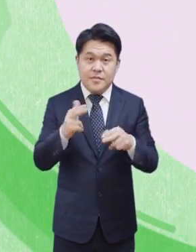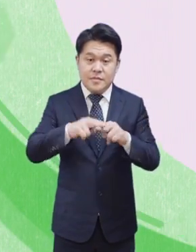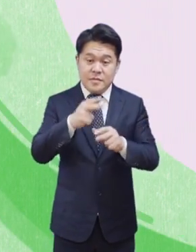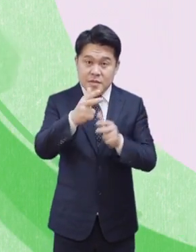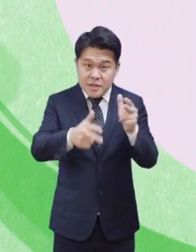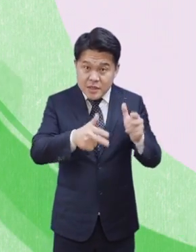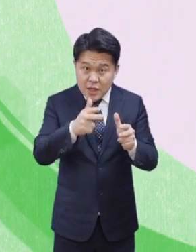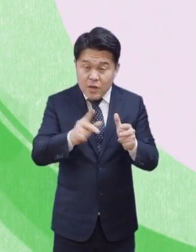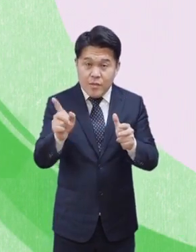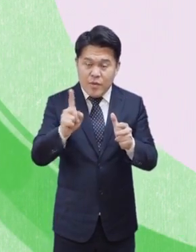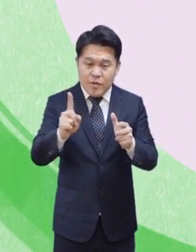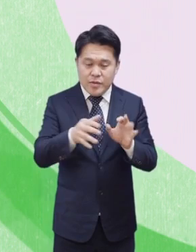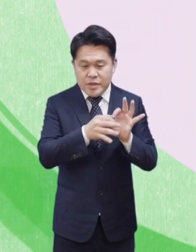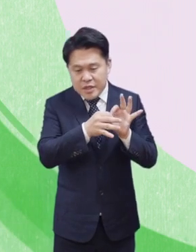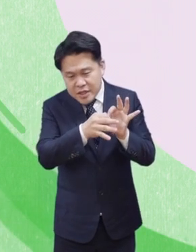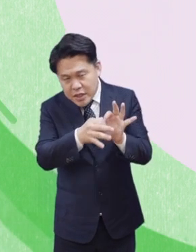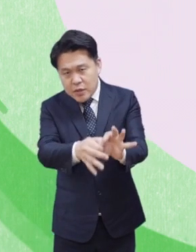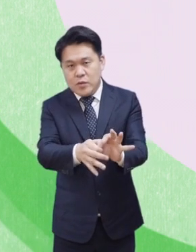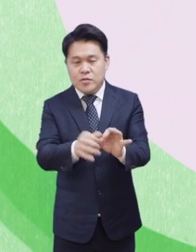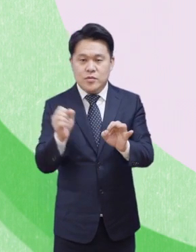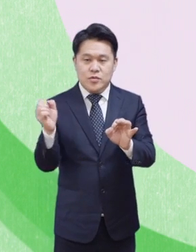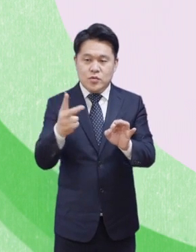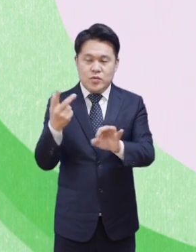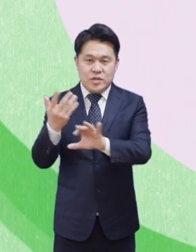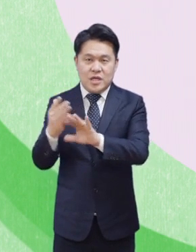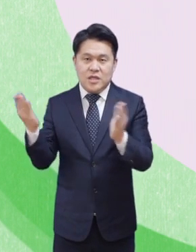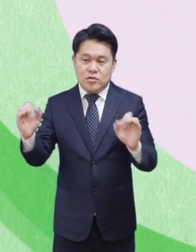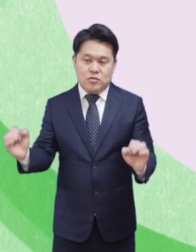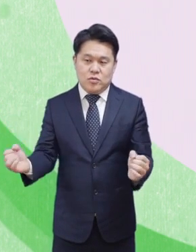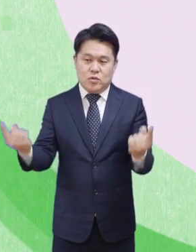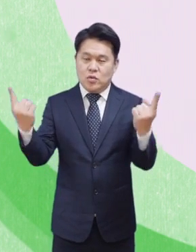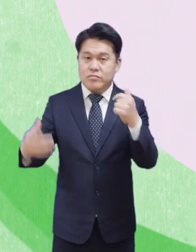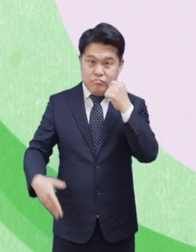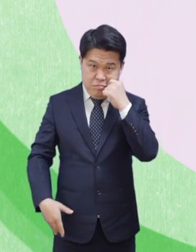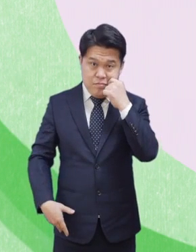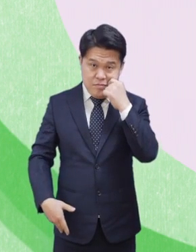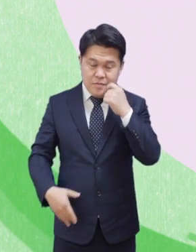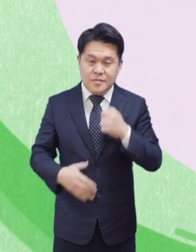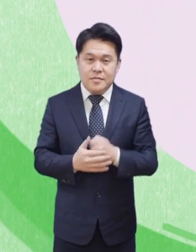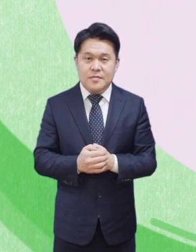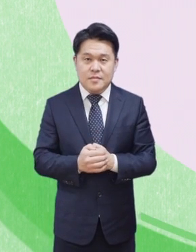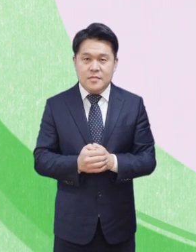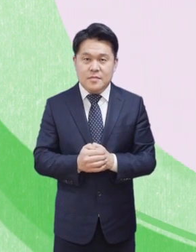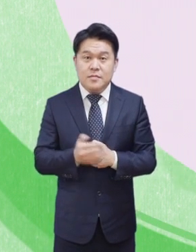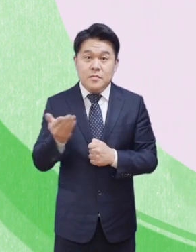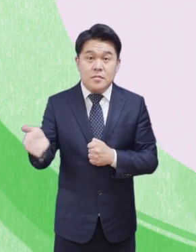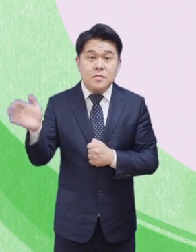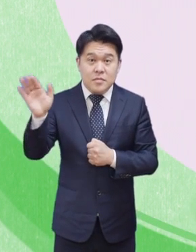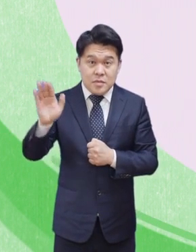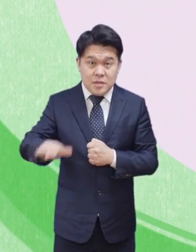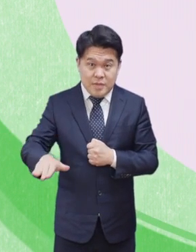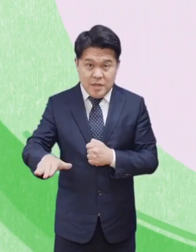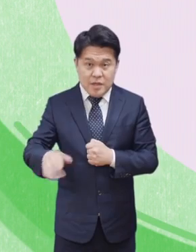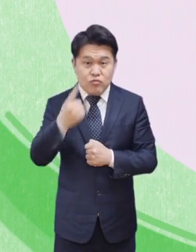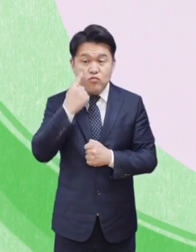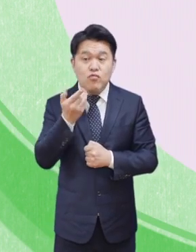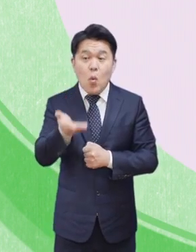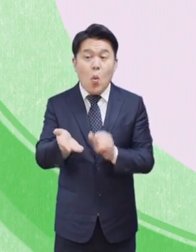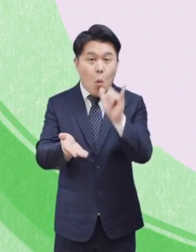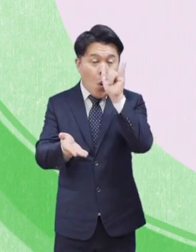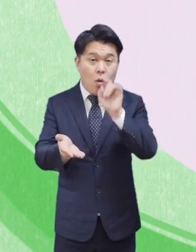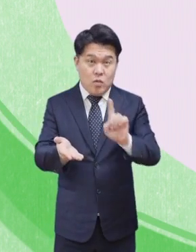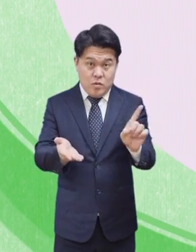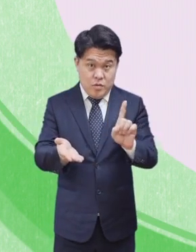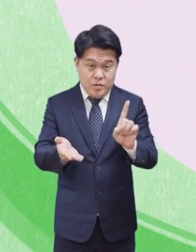장애인 일자리 사업에 계속해서 혹은 동시에 참여하는 것은 제한되어 있습니다. 하지만 예외